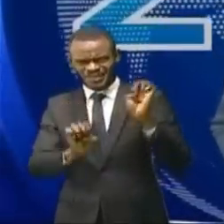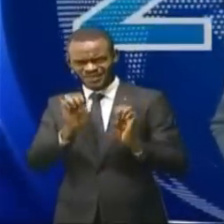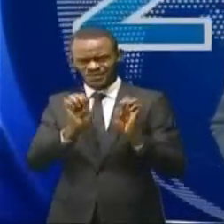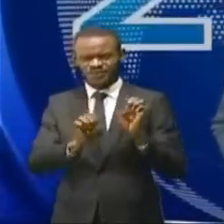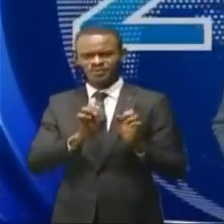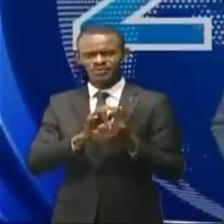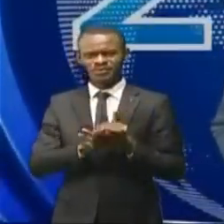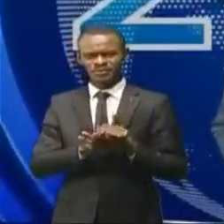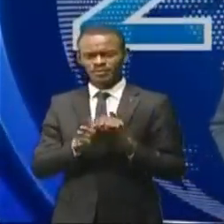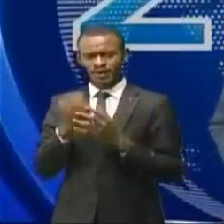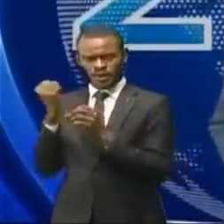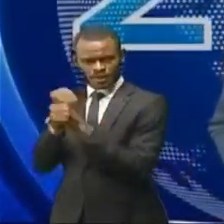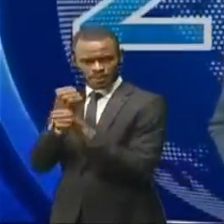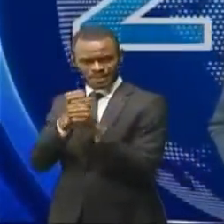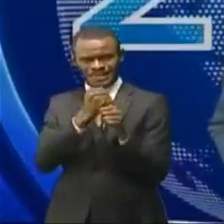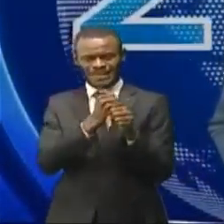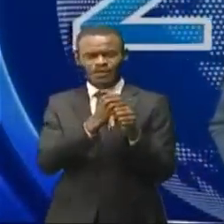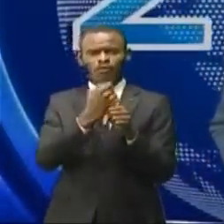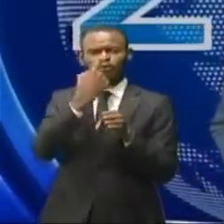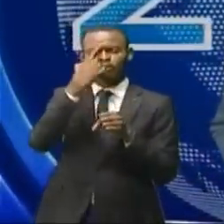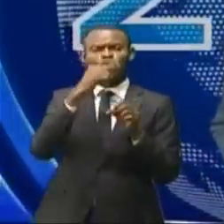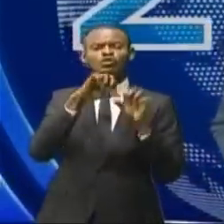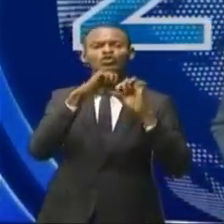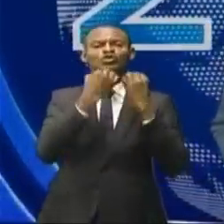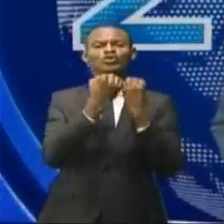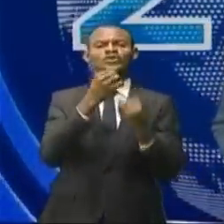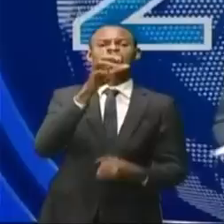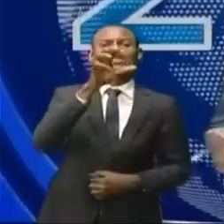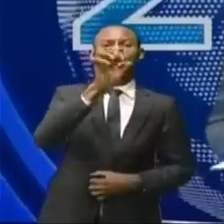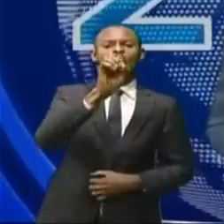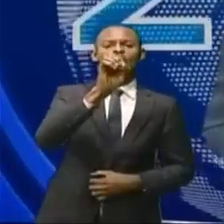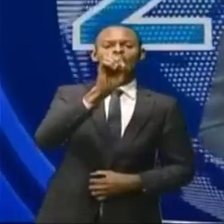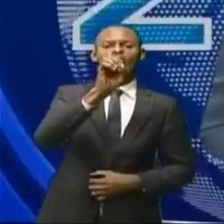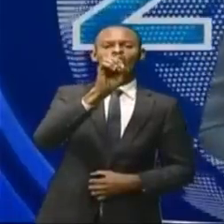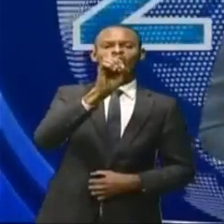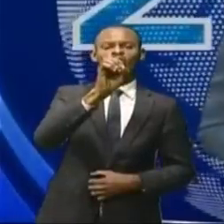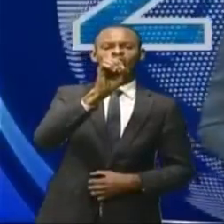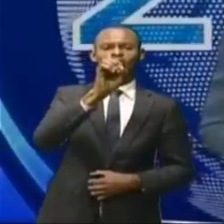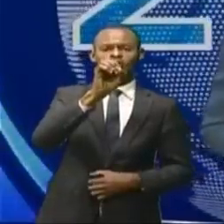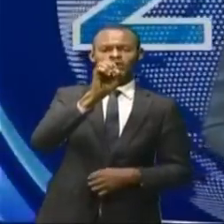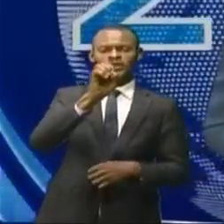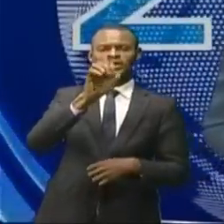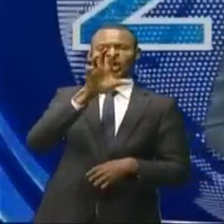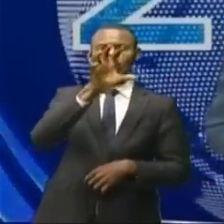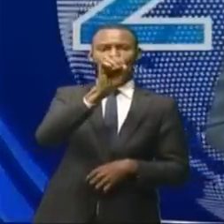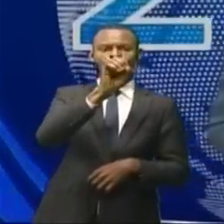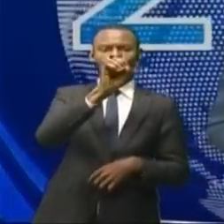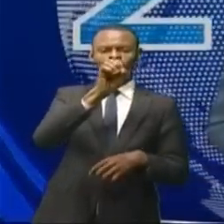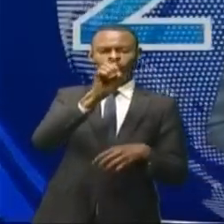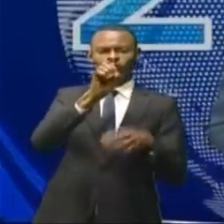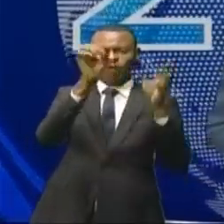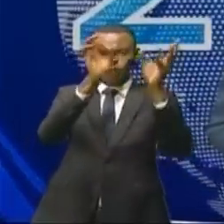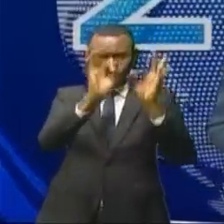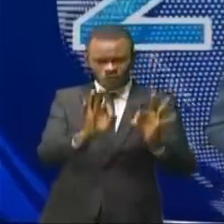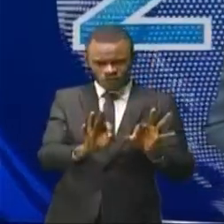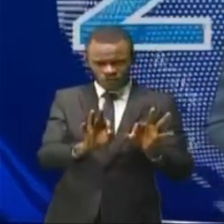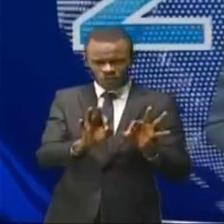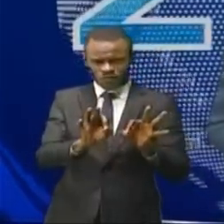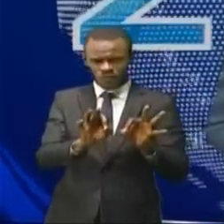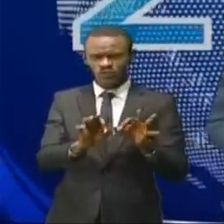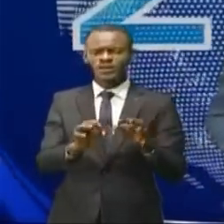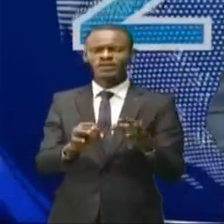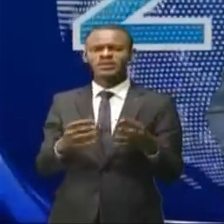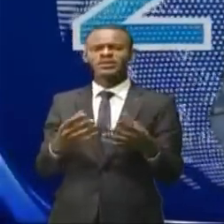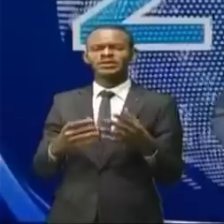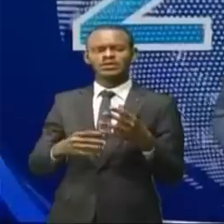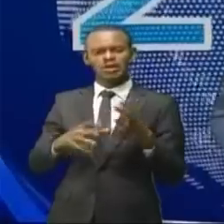l'office de contrôle congolais et les vœux des options pour l'office un établissement de contrôle de conformité sur le marché international c'est